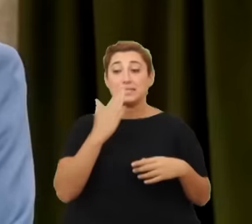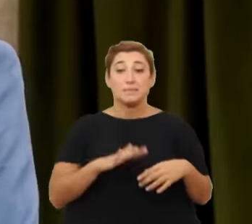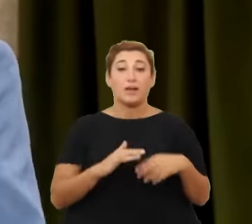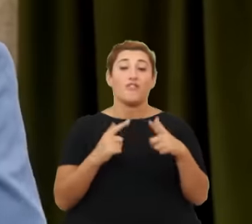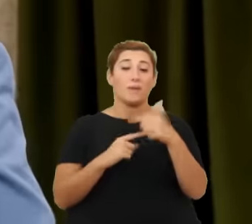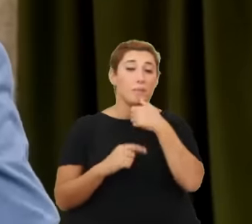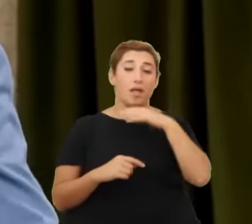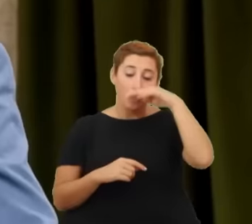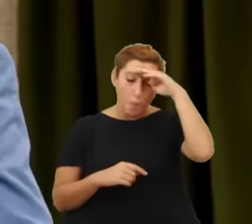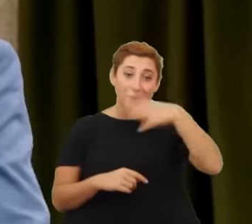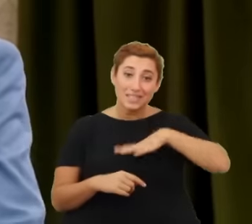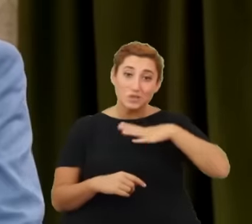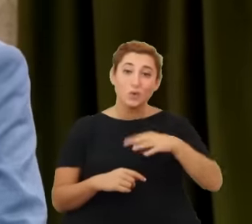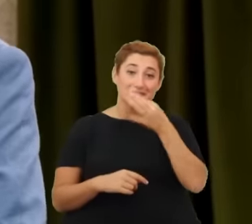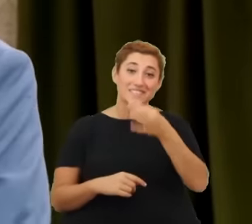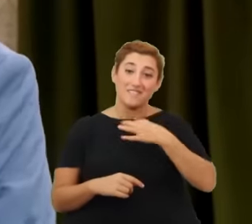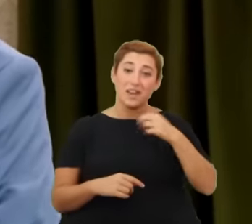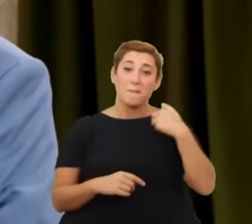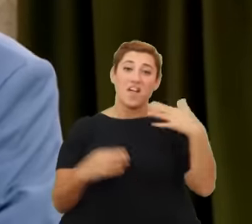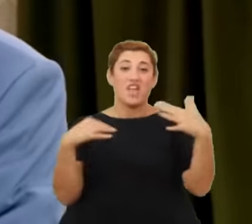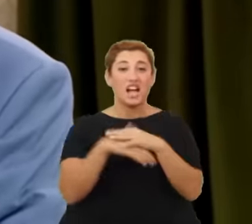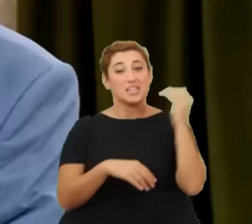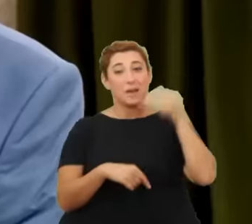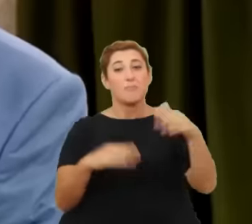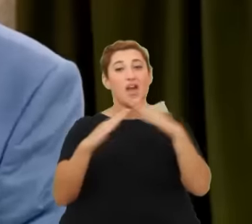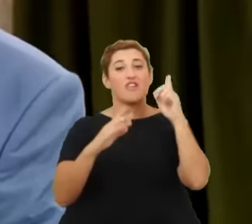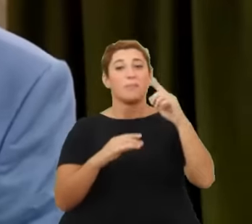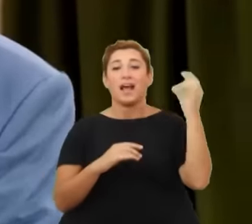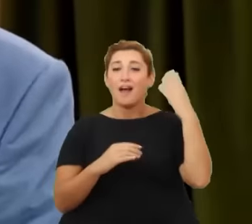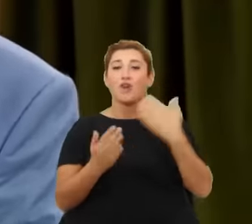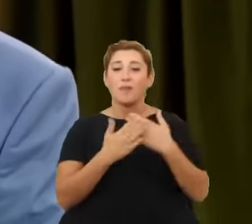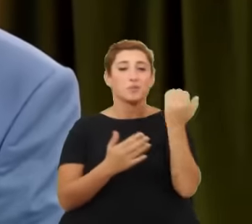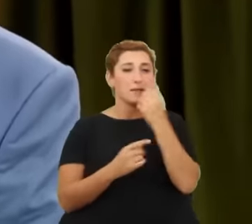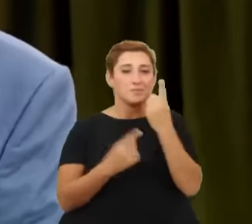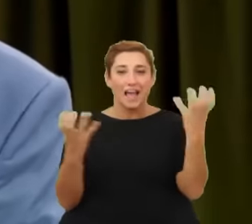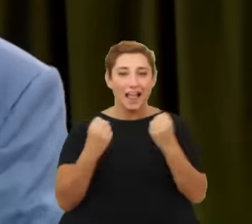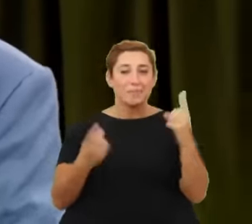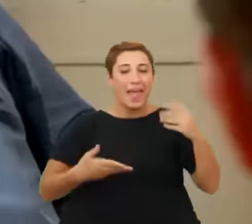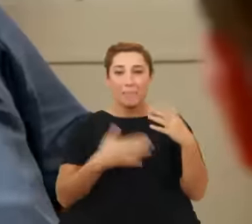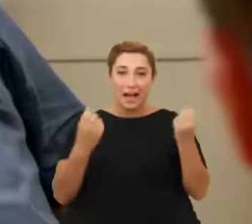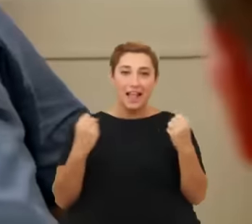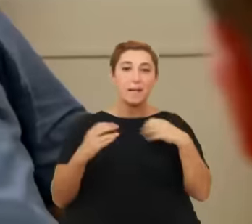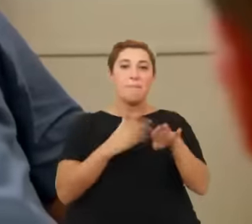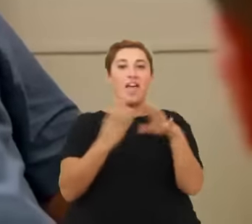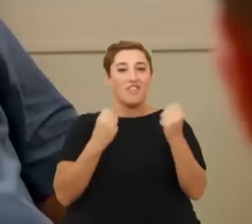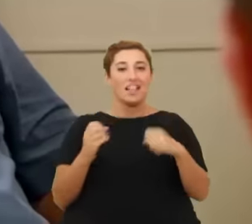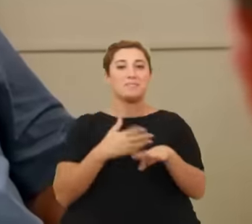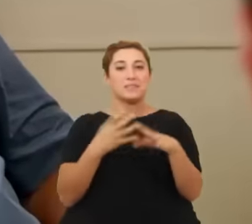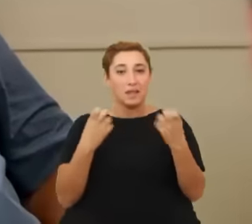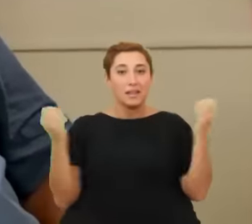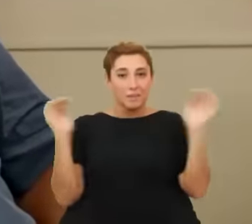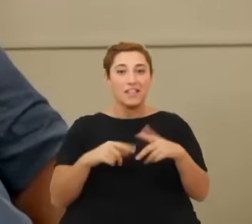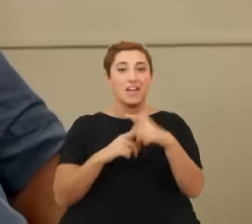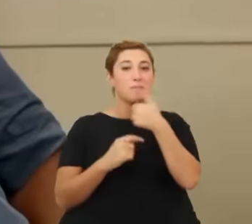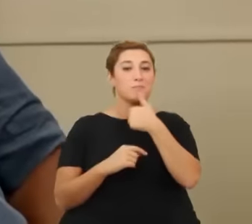Fehmi babacığım. Ellerinizden öpmek istiyorum. Müsaade edin, ben de akşam gelirken bu eve bir kavun, karpuz, peynir bir şey alayım. Bir ekmek alayım, meyve alayım, sebze alayım Fehmi